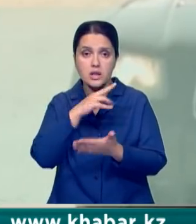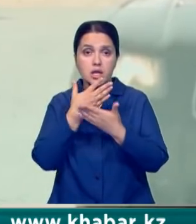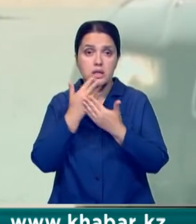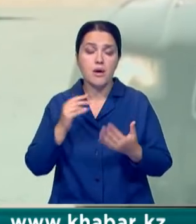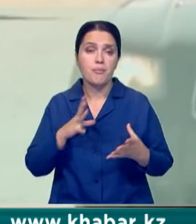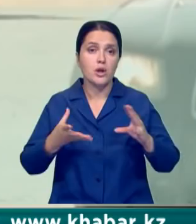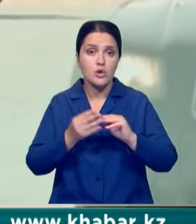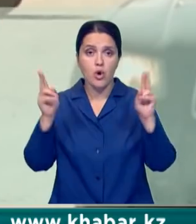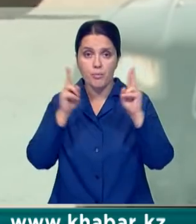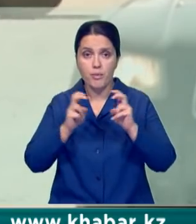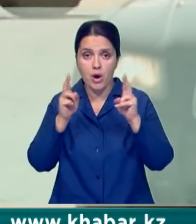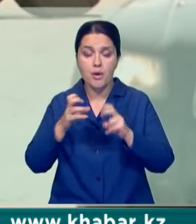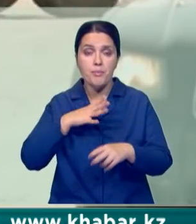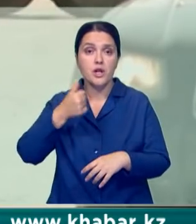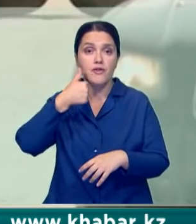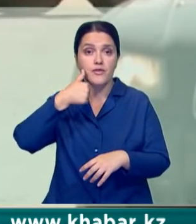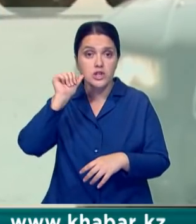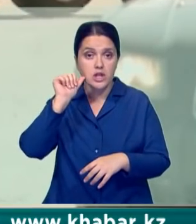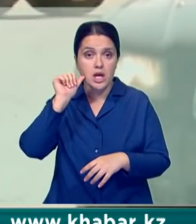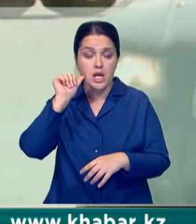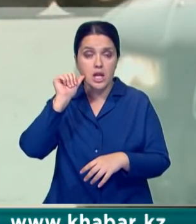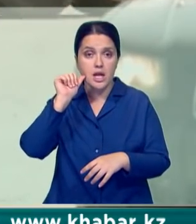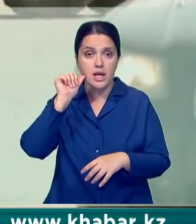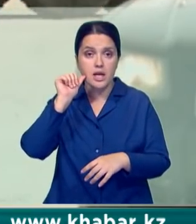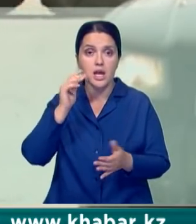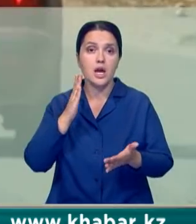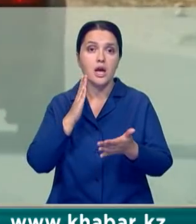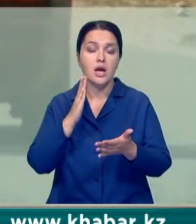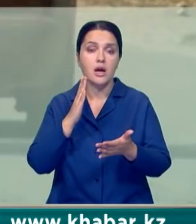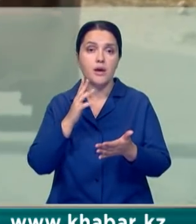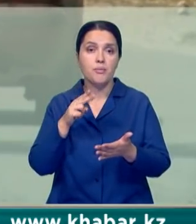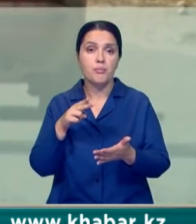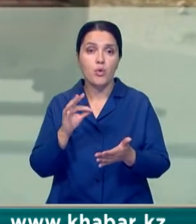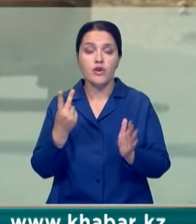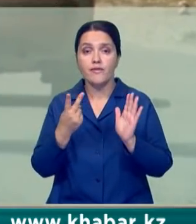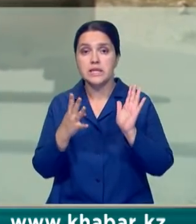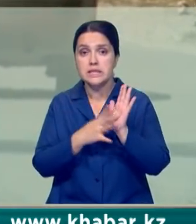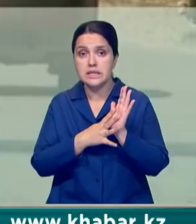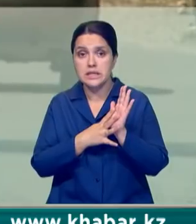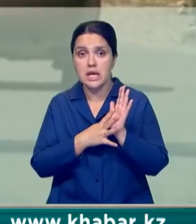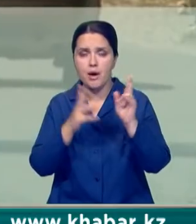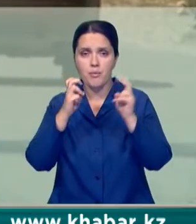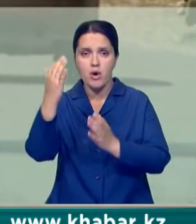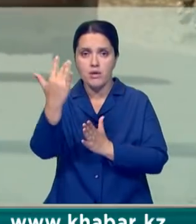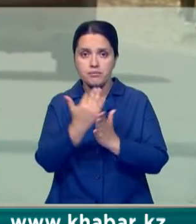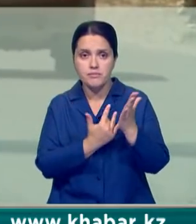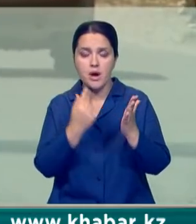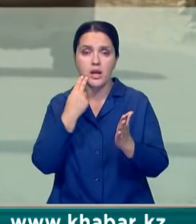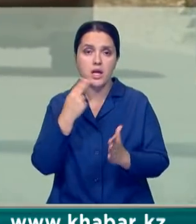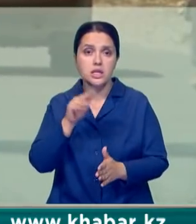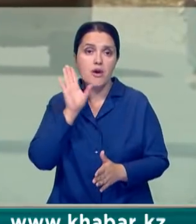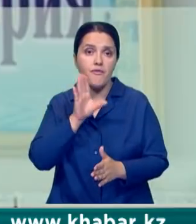результатам анализа проведенного вчера превышение установленных норм по 29 показателям качества воды